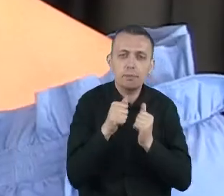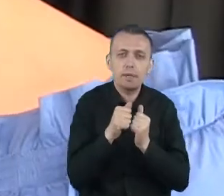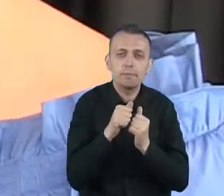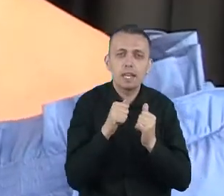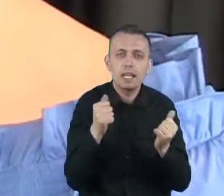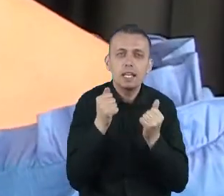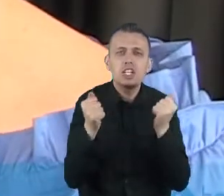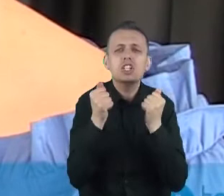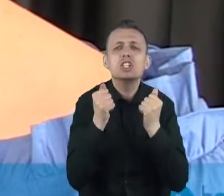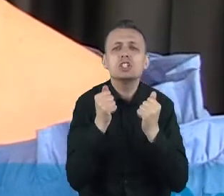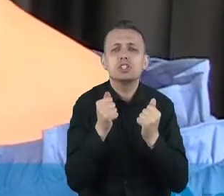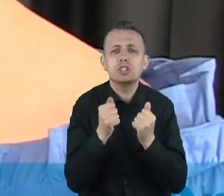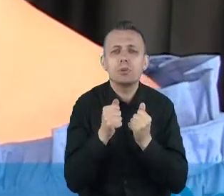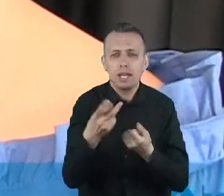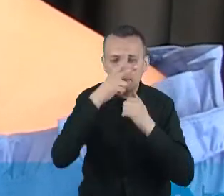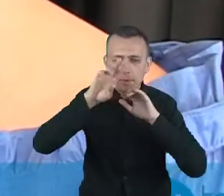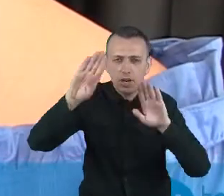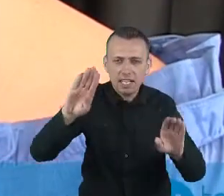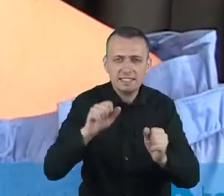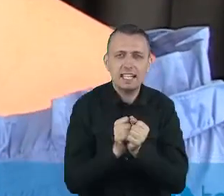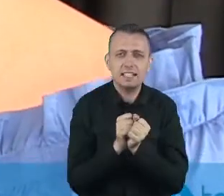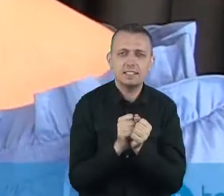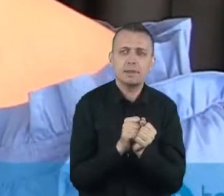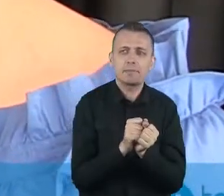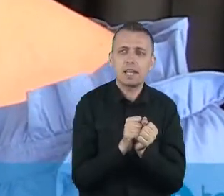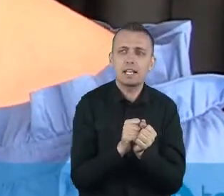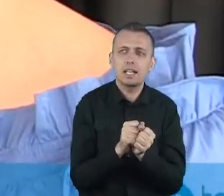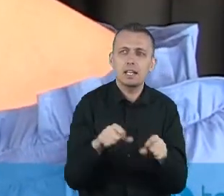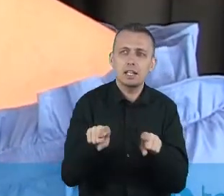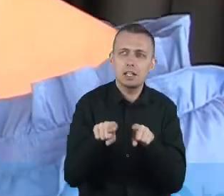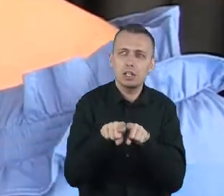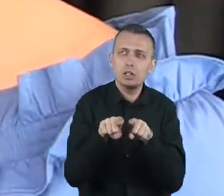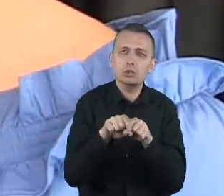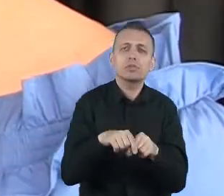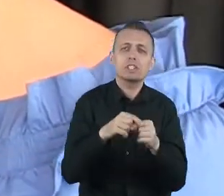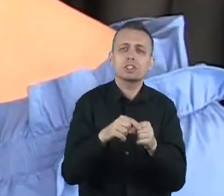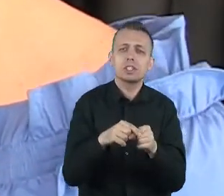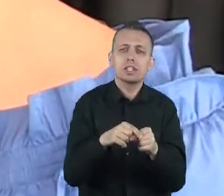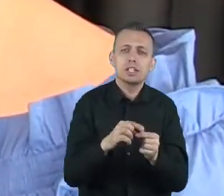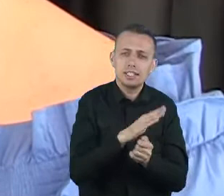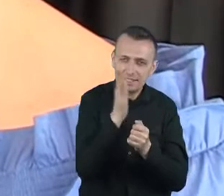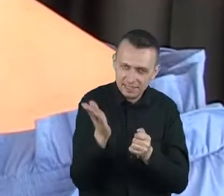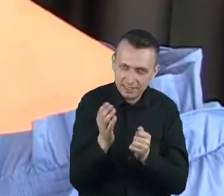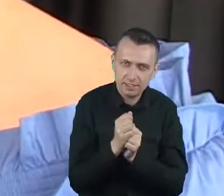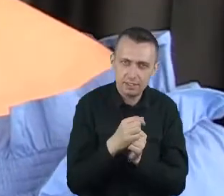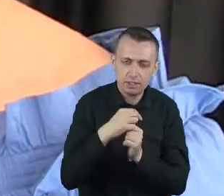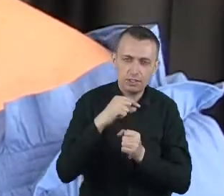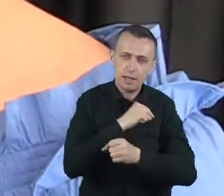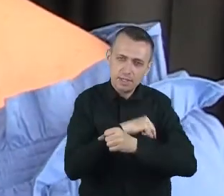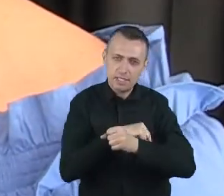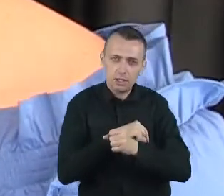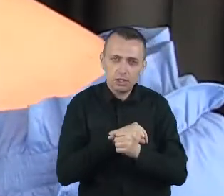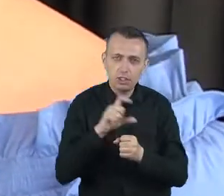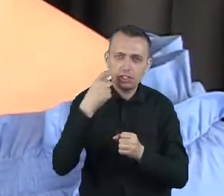Takie pokazanie im tego, zarówno od strony takiej psychologicznej, że właśnie mają wpływ na to, co w tym życiu może się zdarzyć, jak